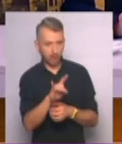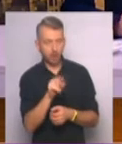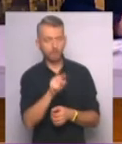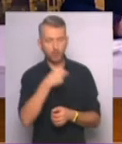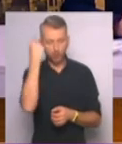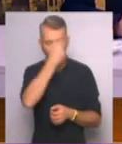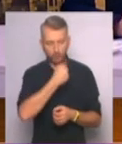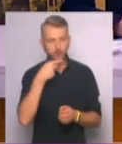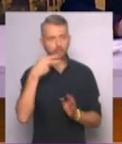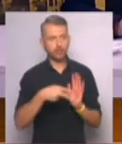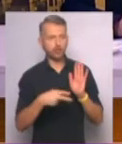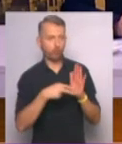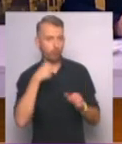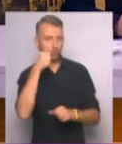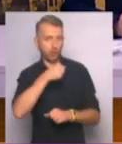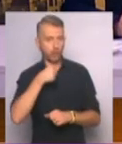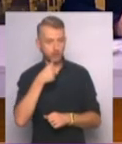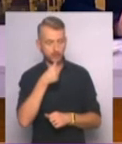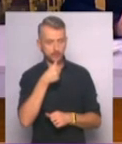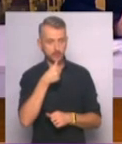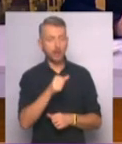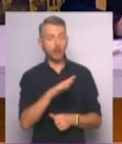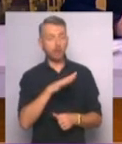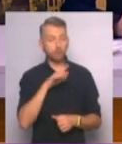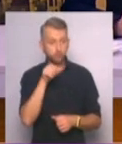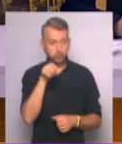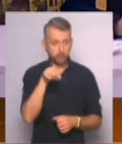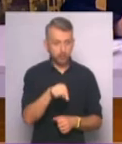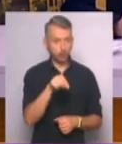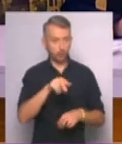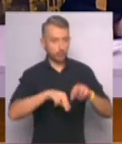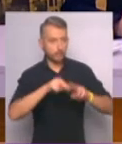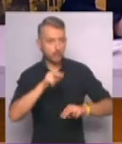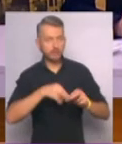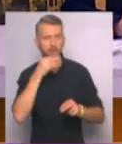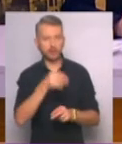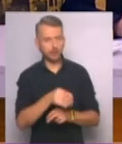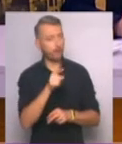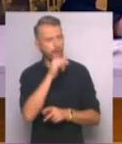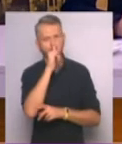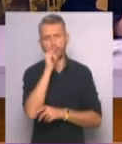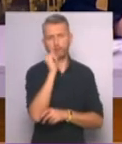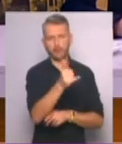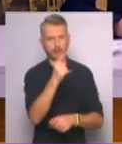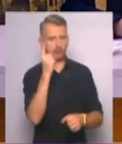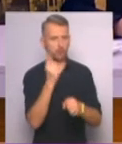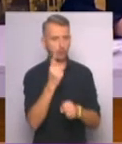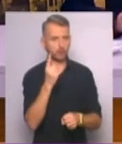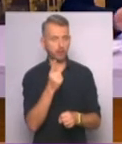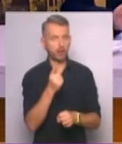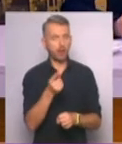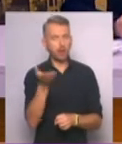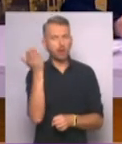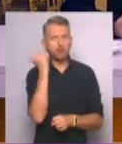особисто в 2007 році був на цьому будівництві і сказав, що він його не допустить і заборонить. З того часу